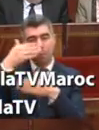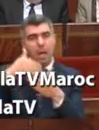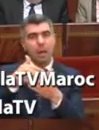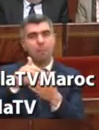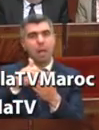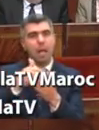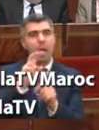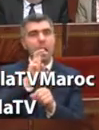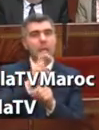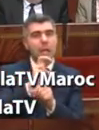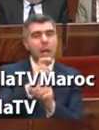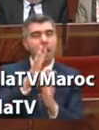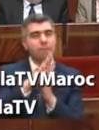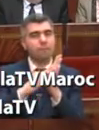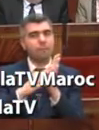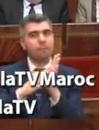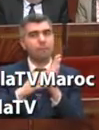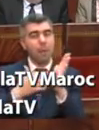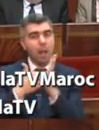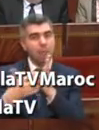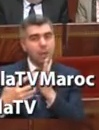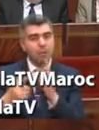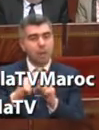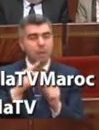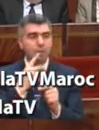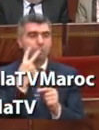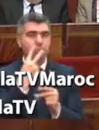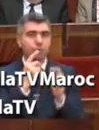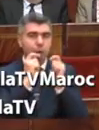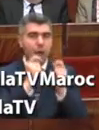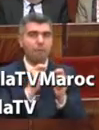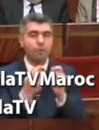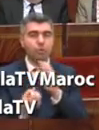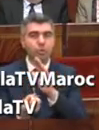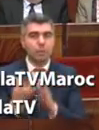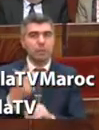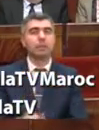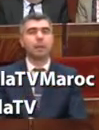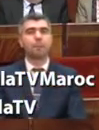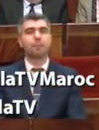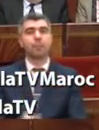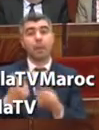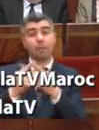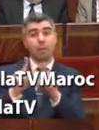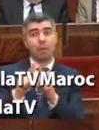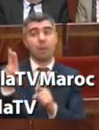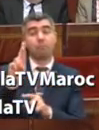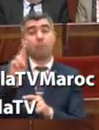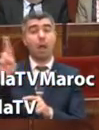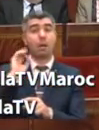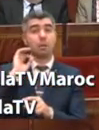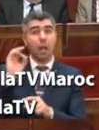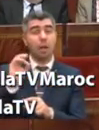ولكن أكثر كنا كننتظروا الرؤية الجديدة كما كانت تعليمات توجيهات جلالة الملك